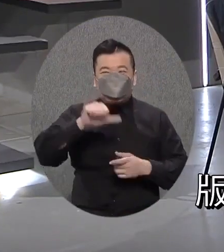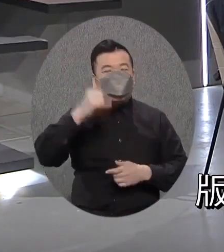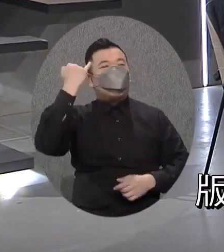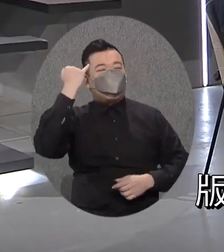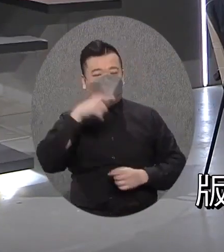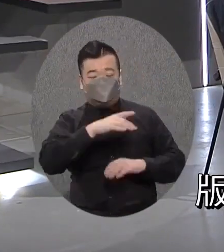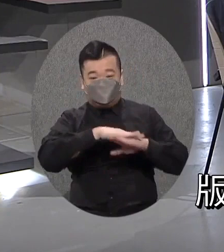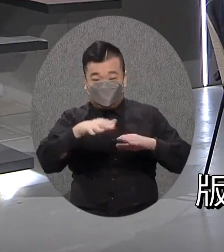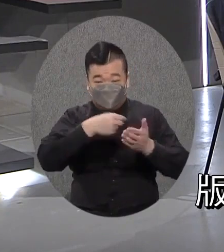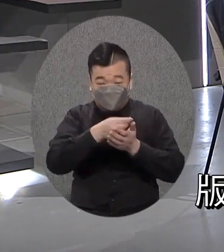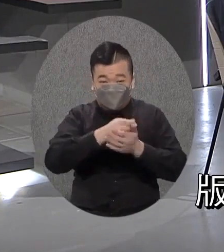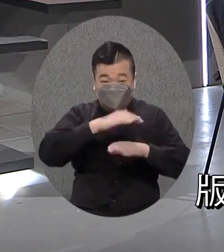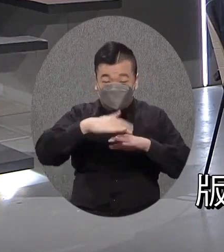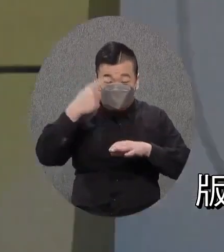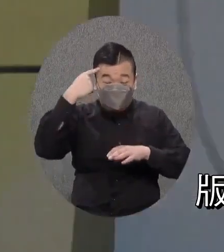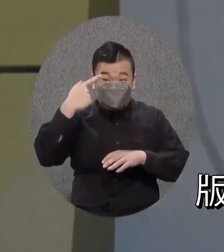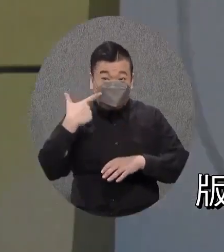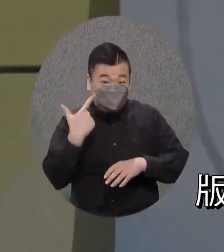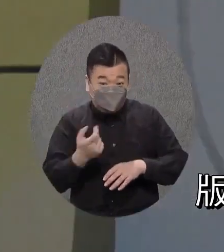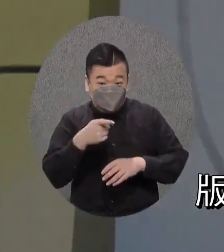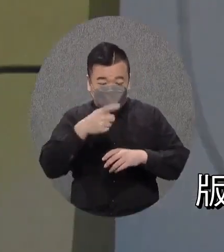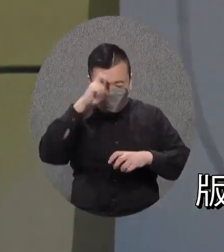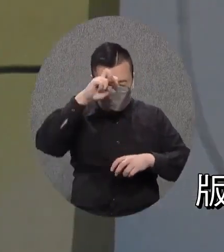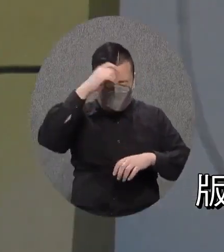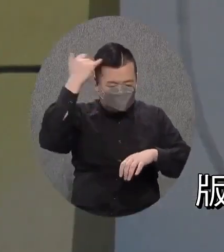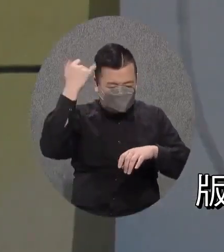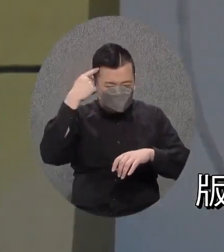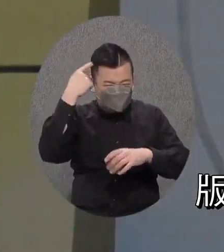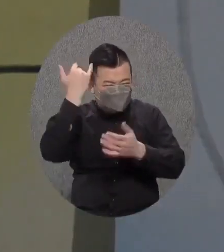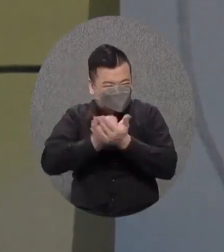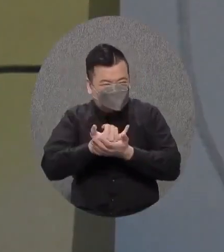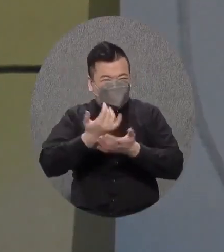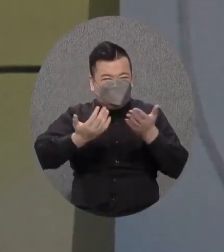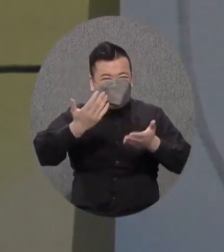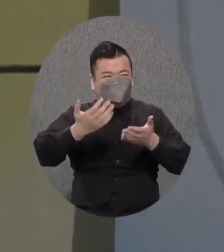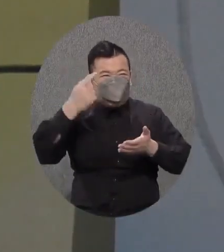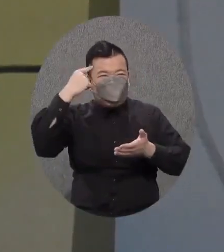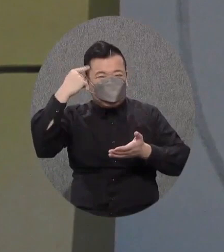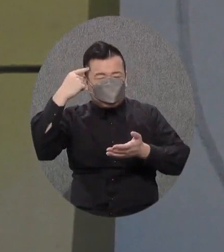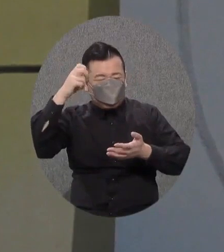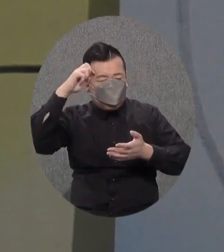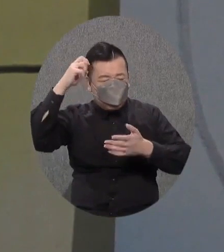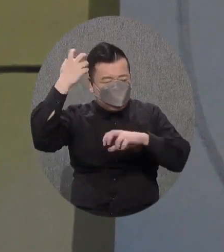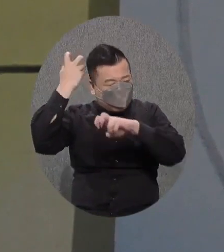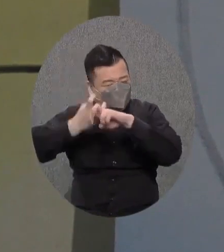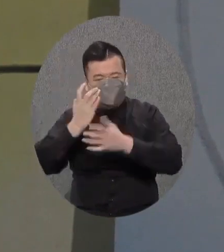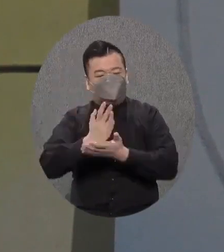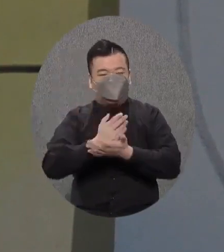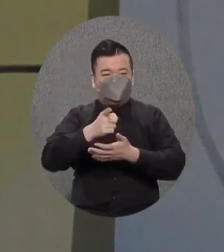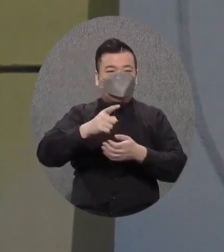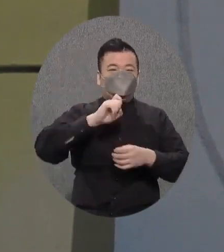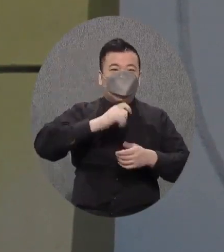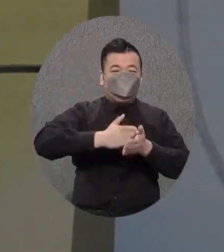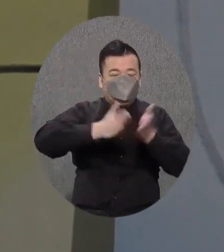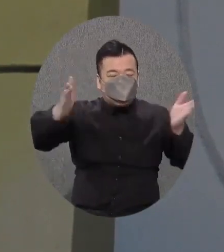它不是一般人去想像中那麼黑板啊，咁艱巨啊，反而咧佢係有好多無窮盡